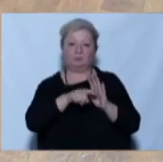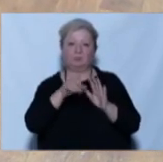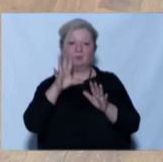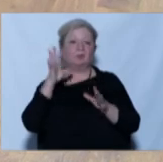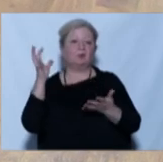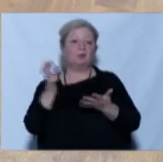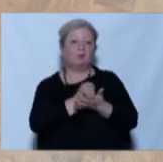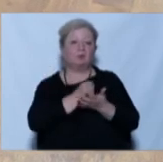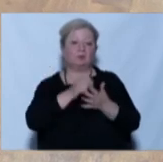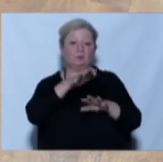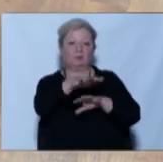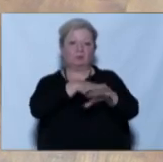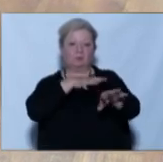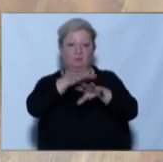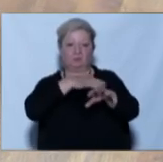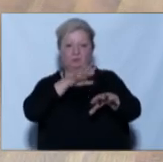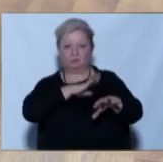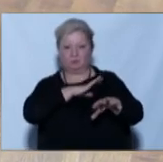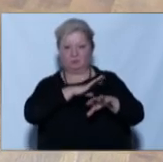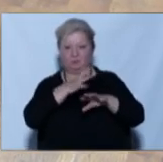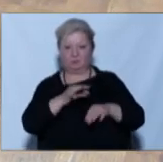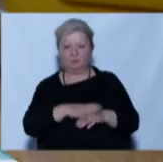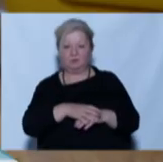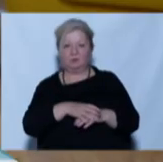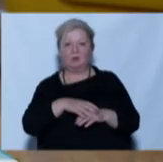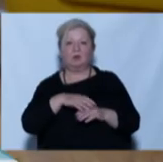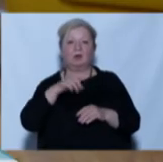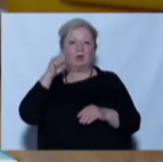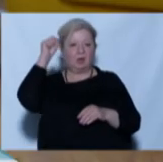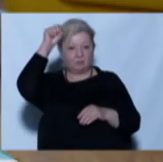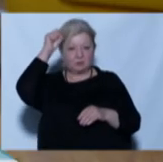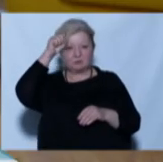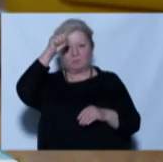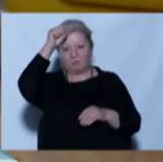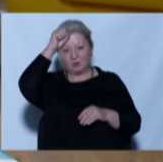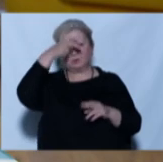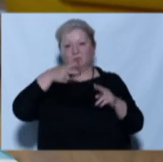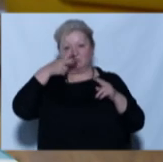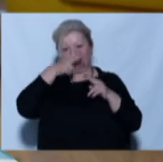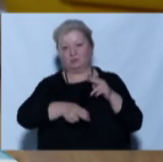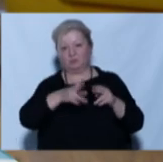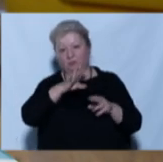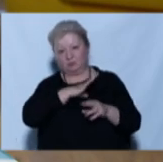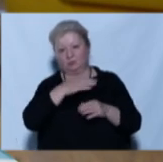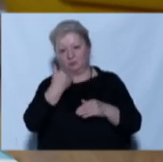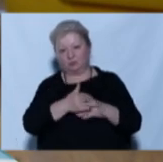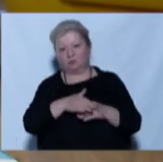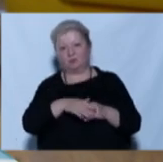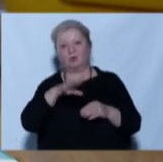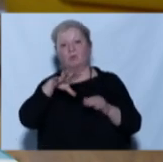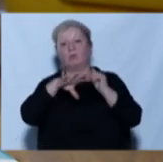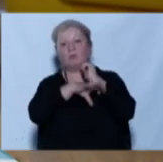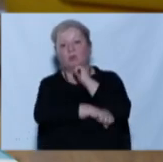აღლუმი ჩატარდა, აფხაზეთის ბედის გადაწყვეტილი იყო 1864 წელს რუსეთმა ბოლო